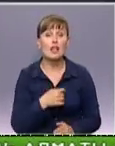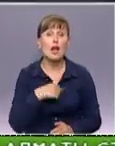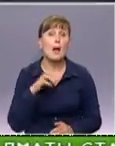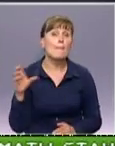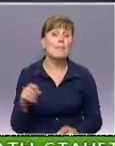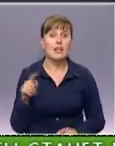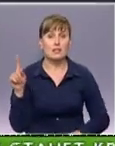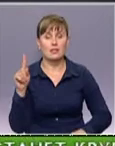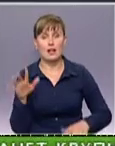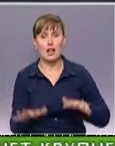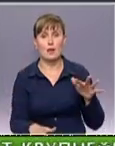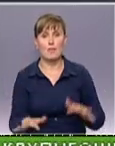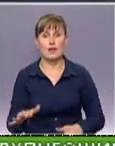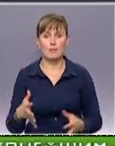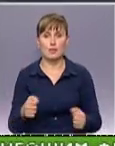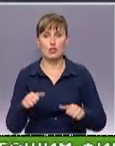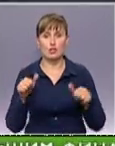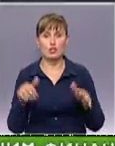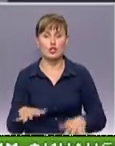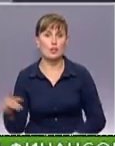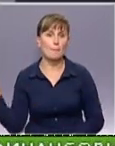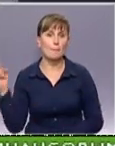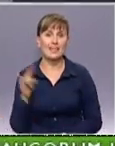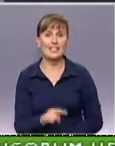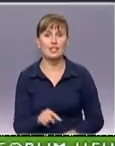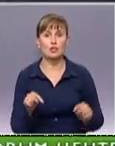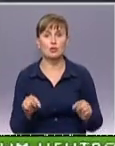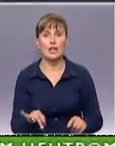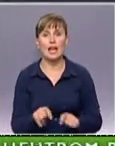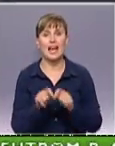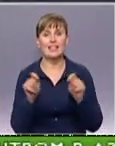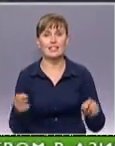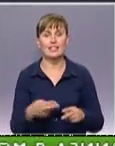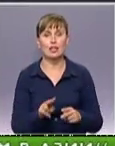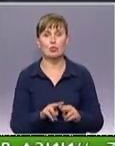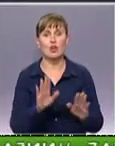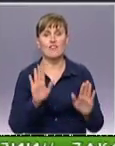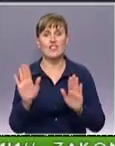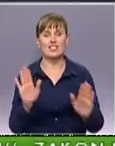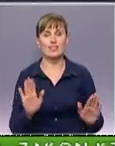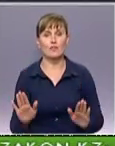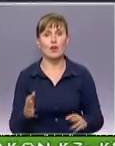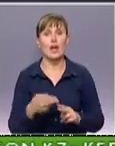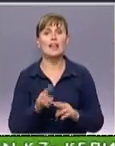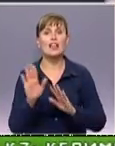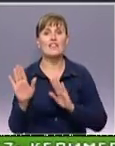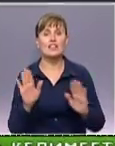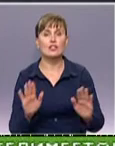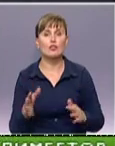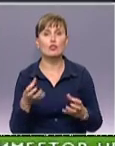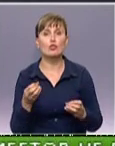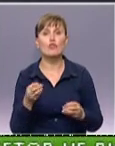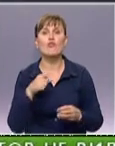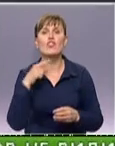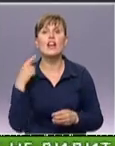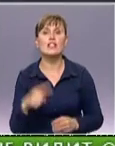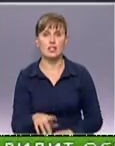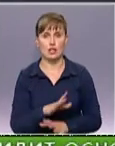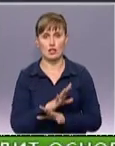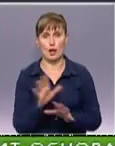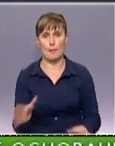колебаний принял решение прилететь сюда и открыть эту выставку. Эта выставка еще даже в России не